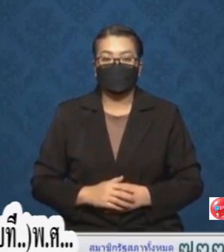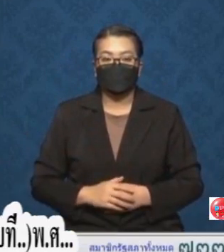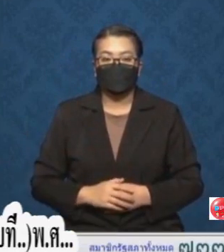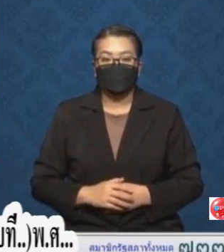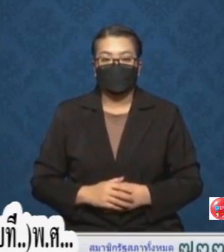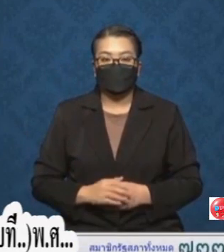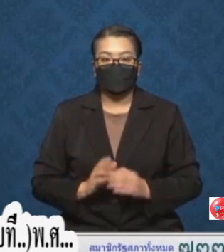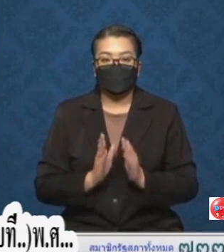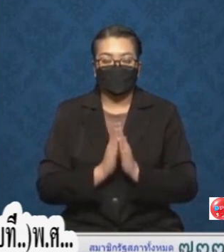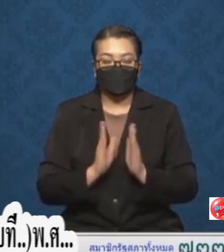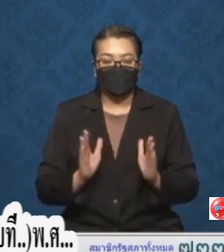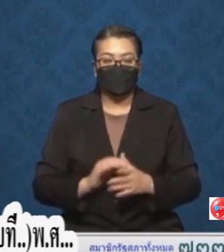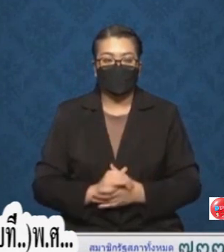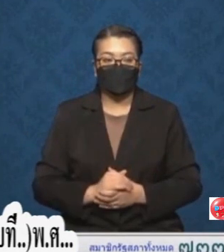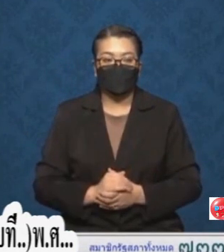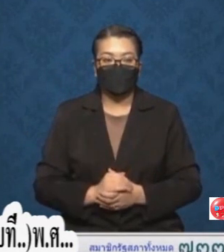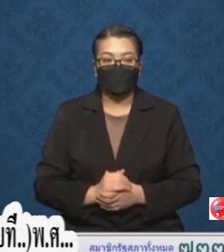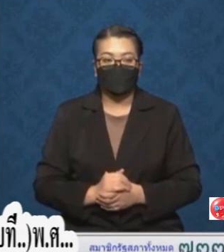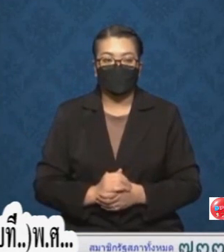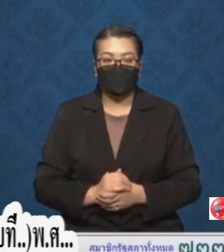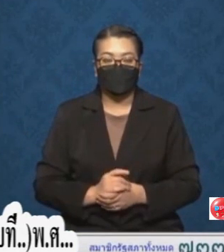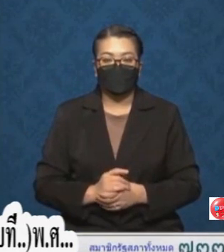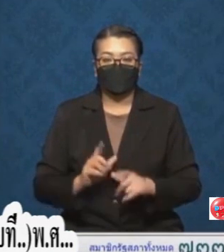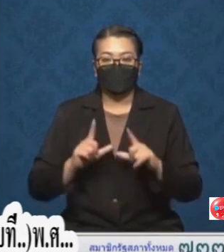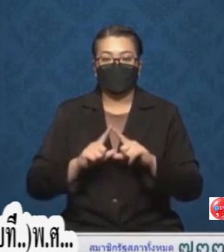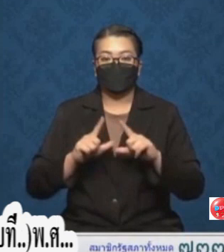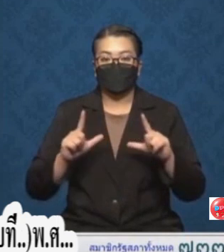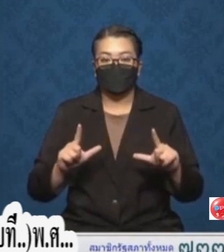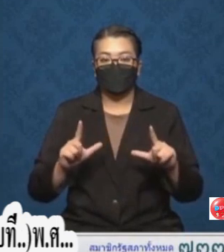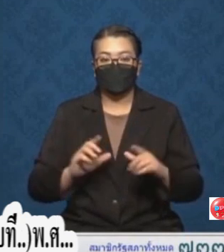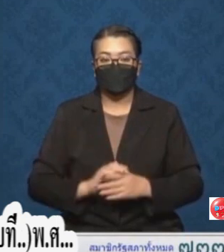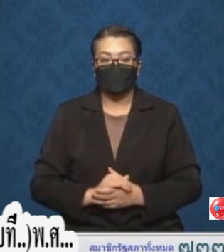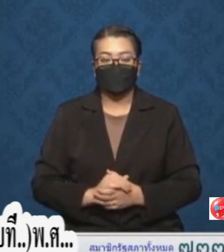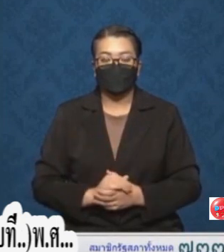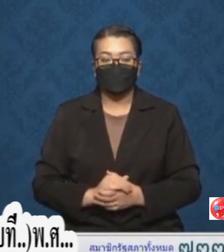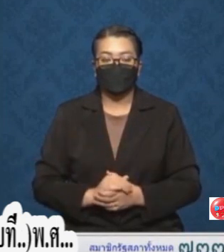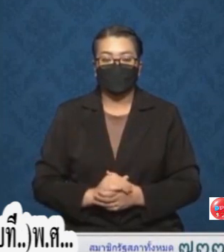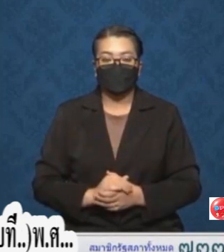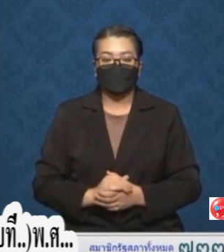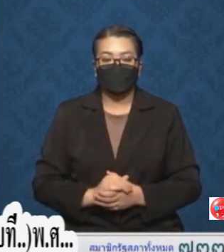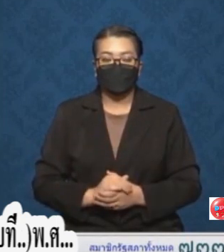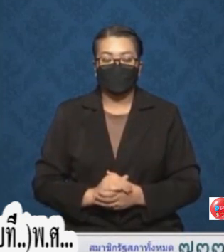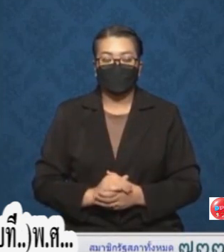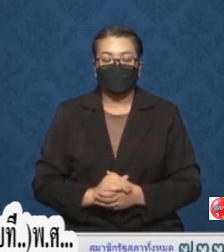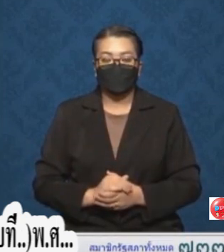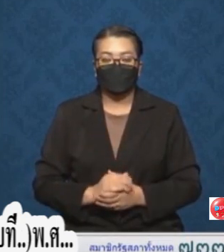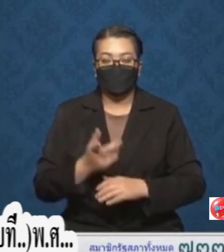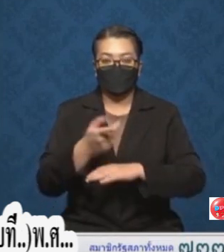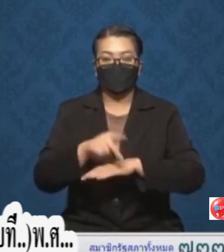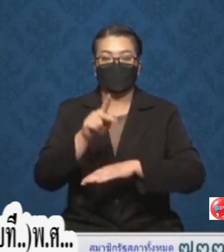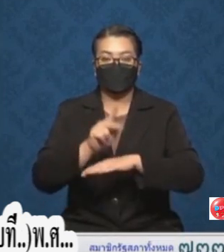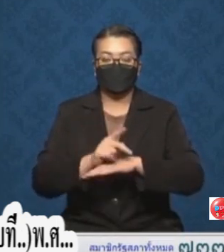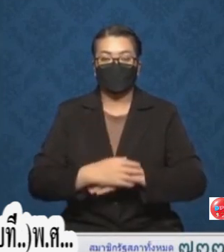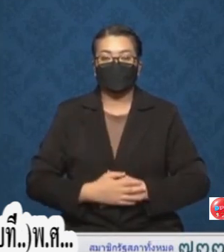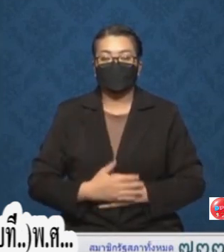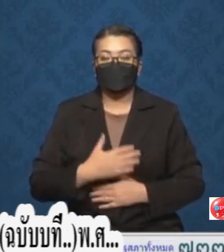านครบถ้วนครับต่อไปพรรคเศรษฐกิจใหม่1ท่านครับ กล่าวเรียนท่านประธานสภาที่เคารพกับผมภาสกรเงิน